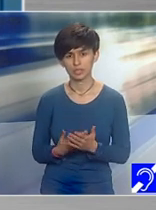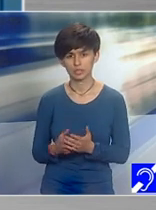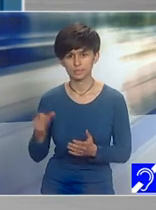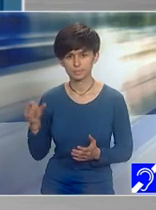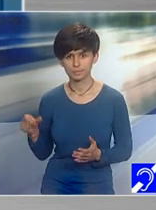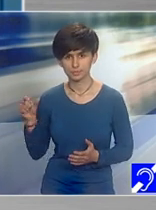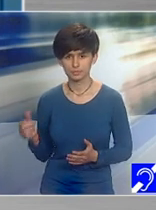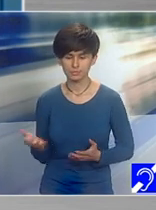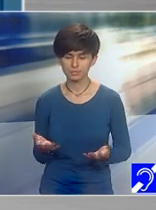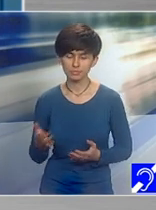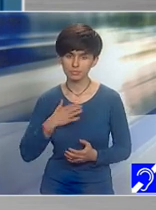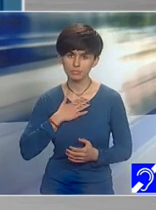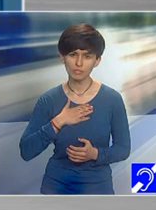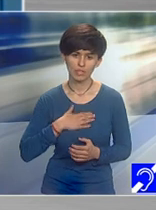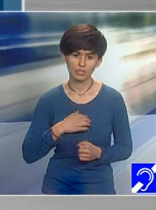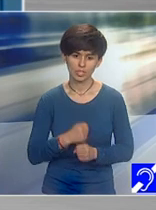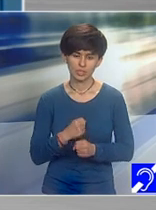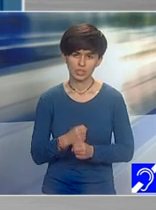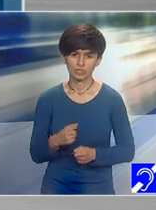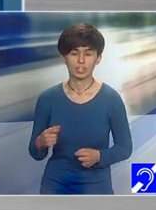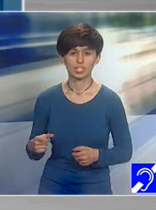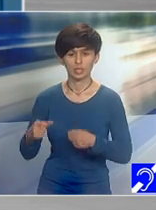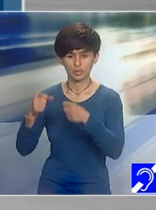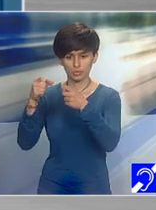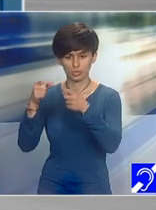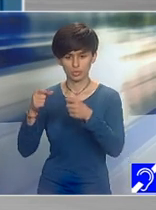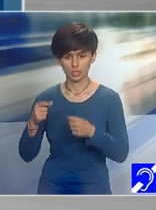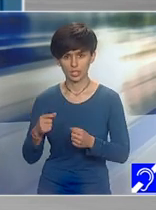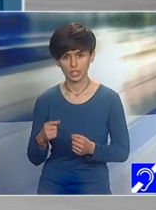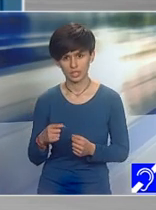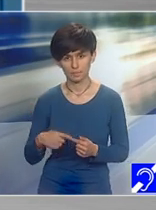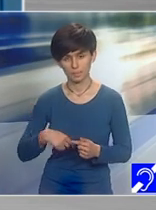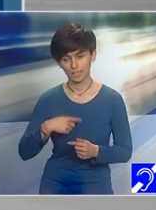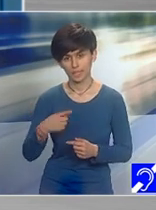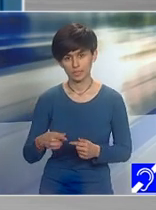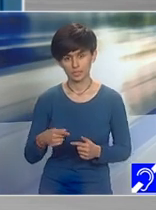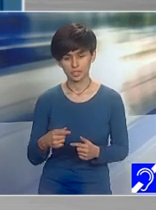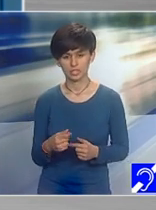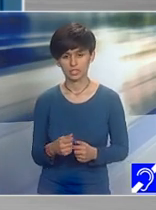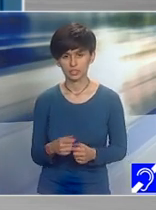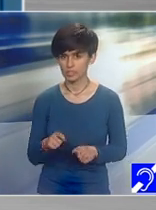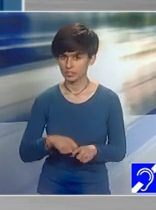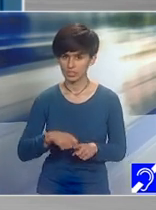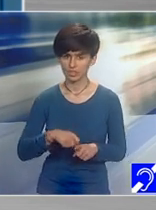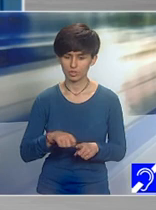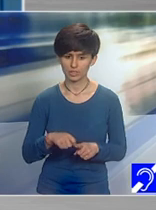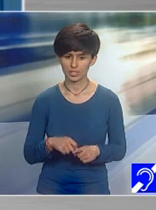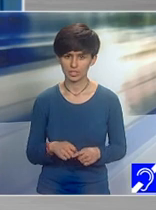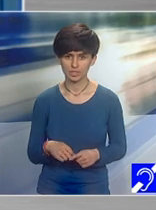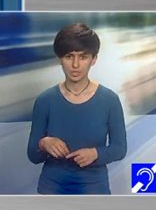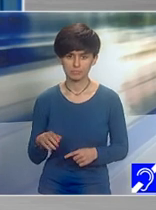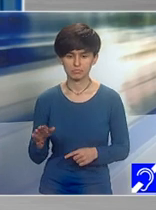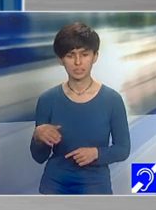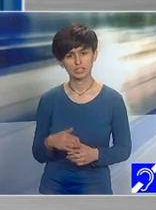facă în așa fel încât blocurile lor, după ce vor fi amenajate pe exterior, să aibă confort, să nu mai aibă pierdere